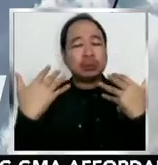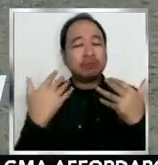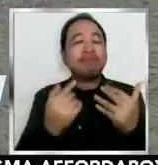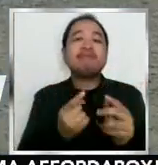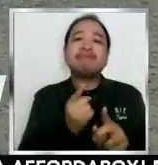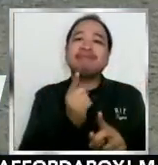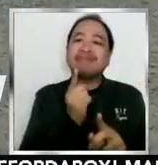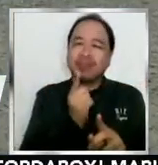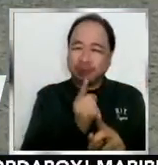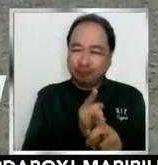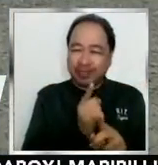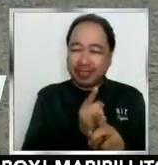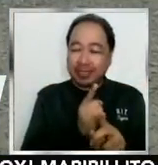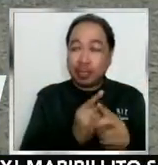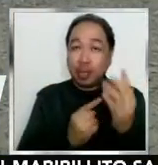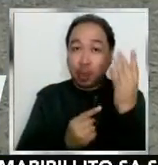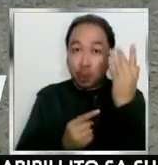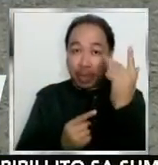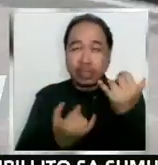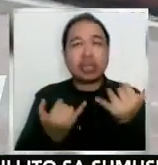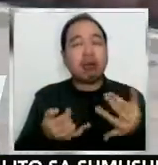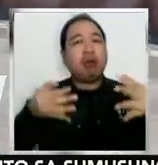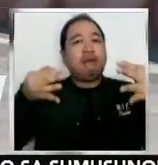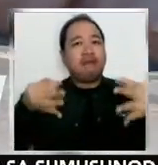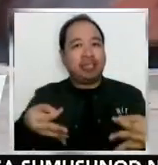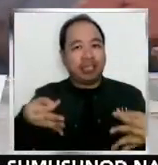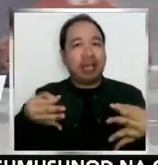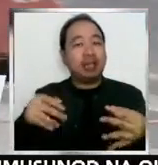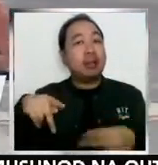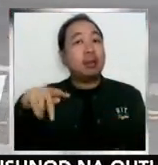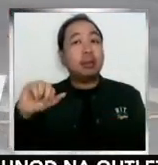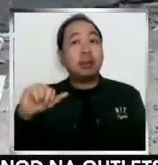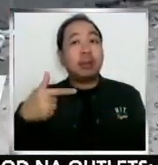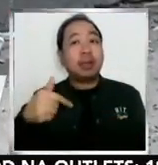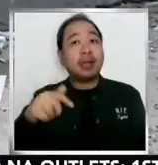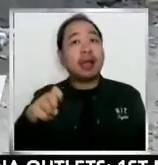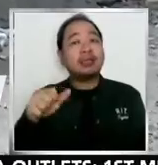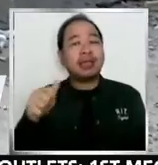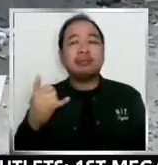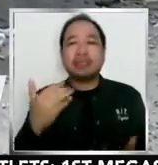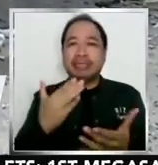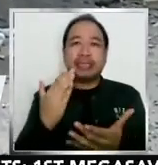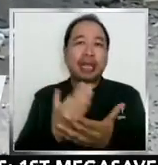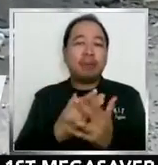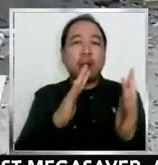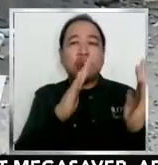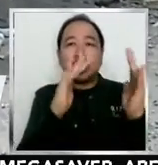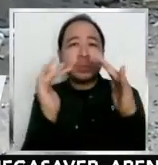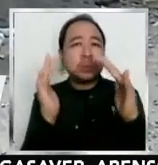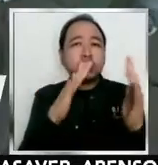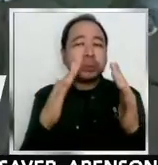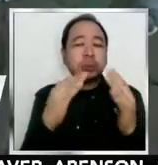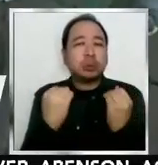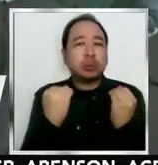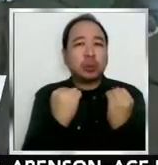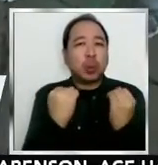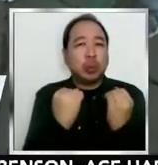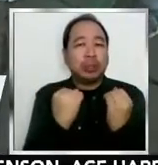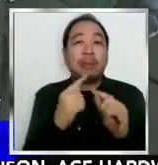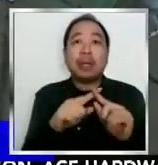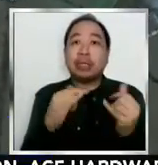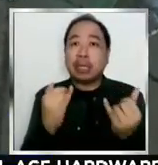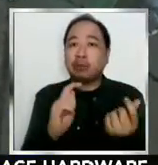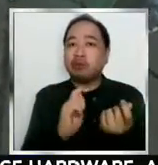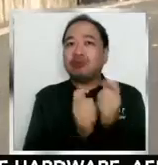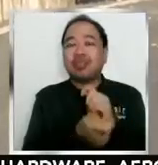hinala dahil opisyal na idineklara ng PAGASA tumigil na ang northeast monsoon na nagdadala ng malamig na hangin at nag-umpisa na ang panahon